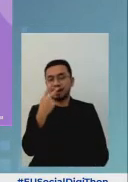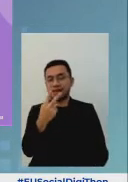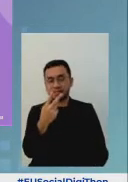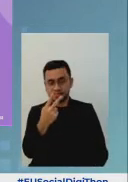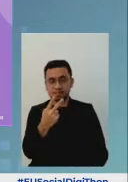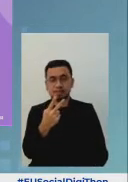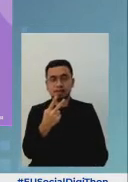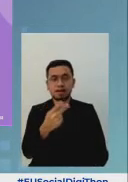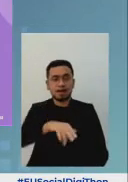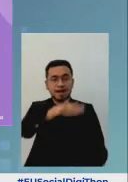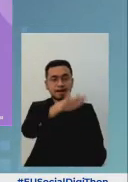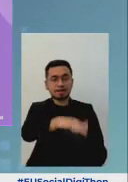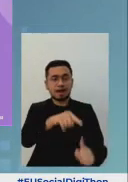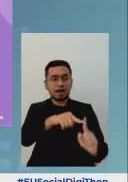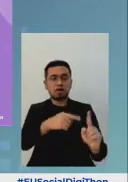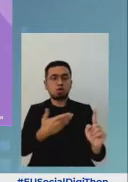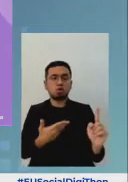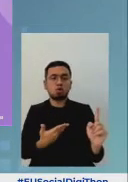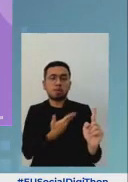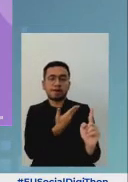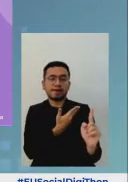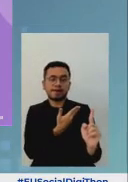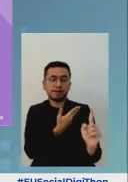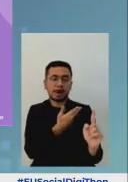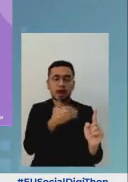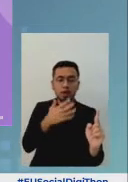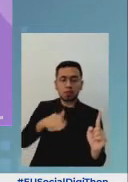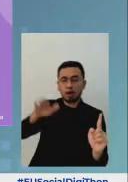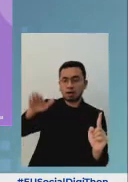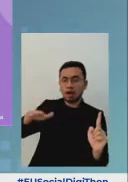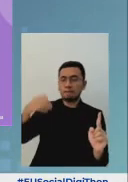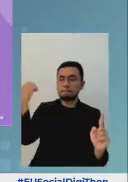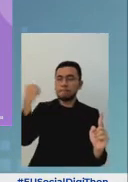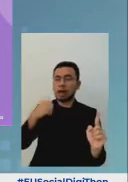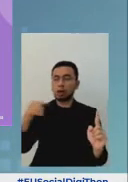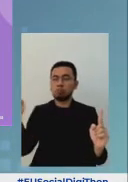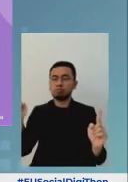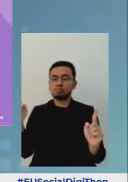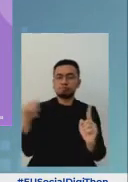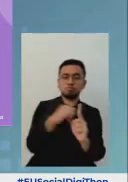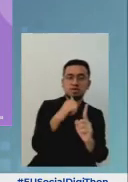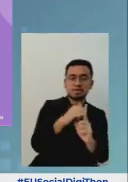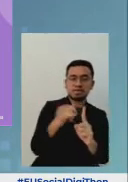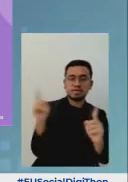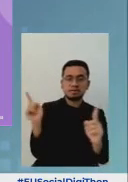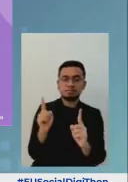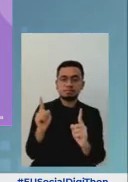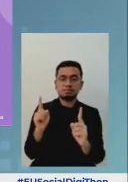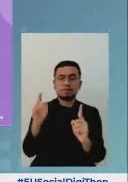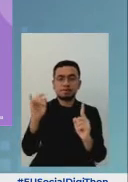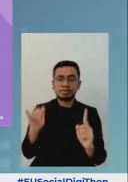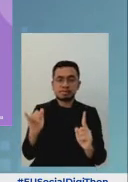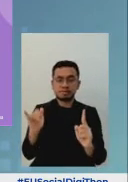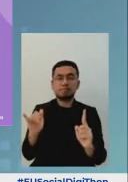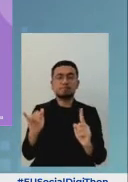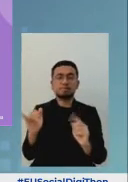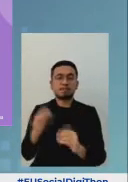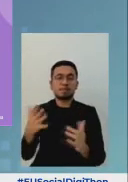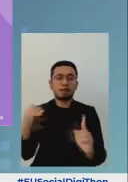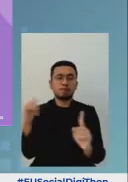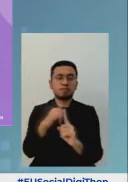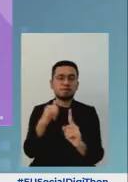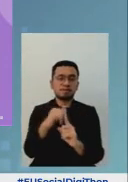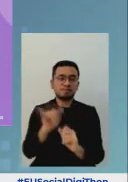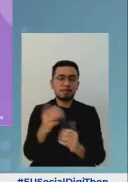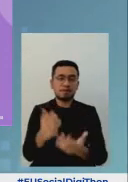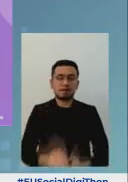anak jadi korban atau pelaku itu seperti apa, gitu ya. Nah, jadi ini misalnya ya, yang pertama itu mungkin nggak